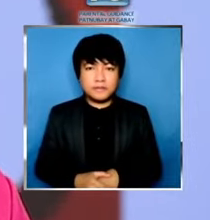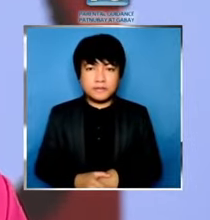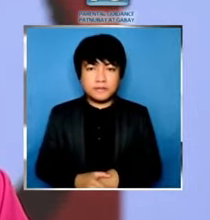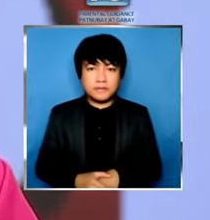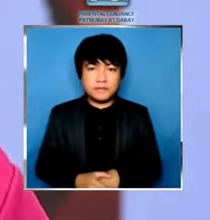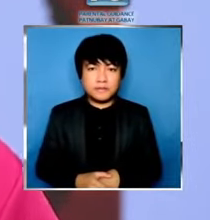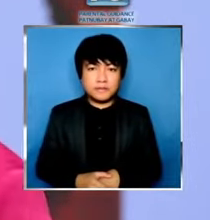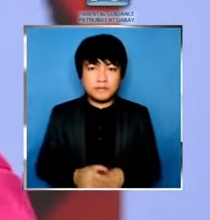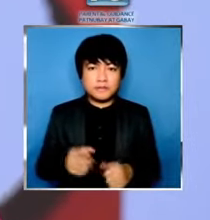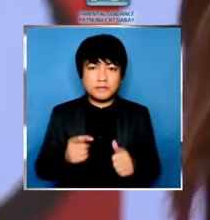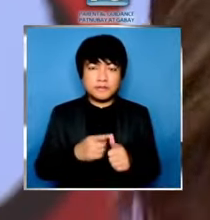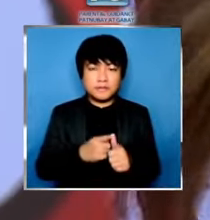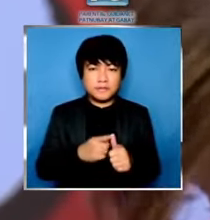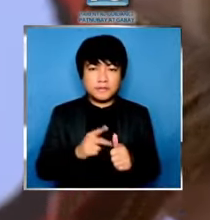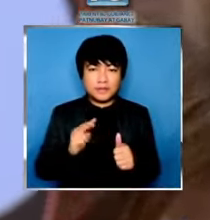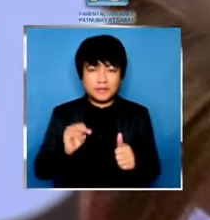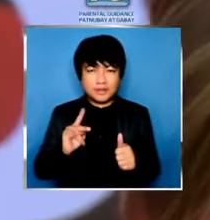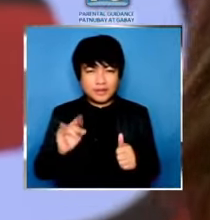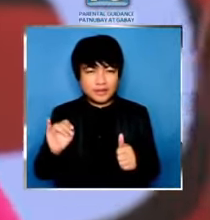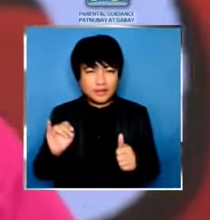Nikki Coseteng. Mali.